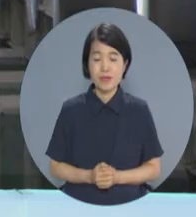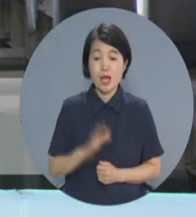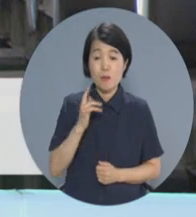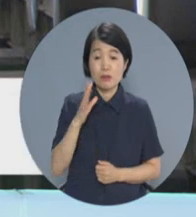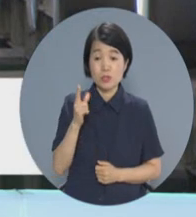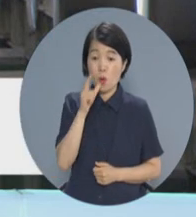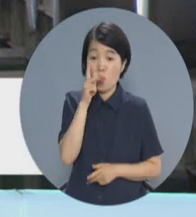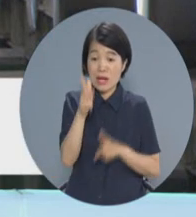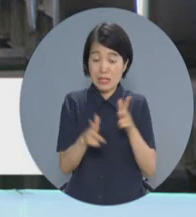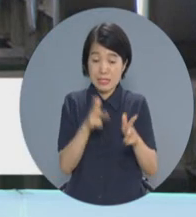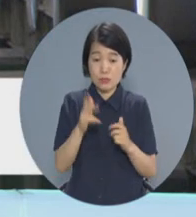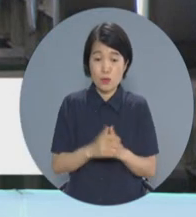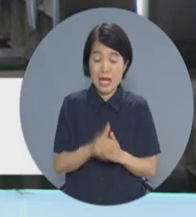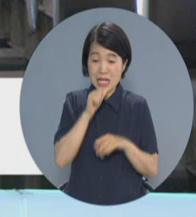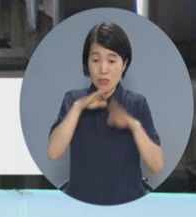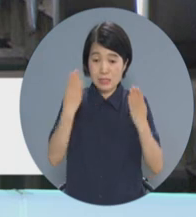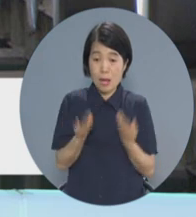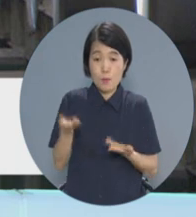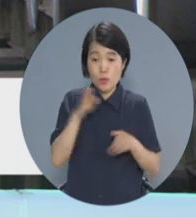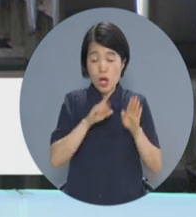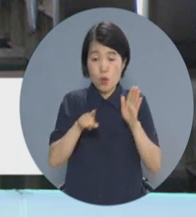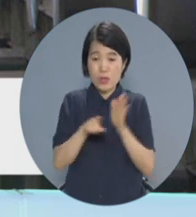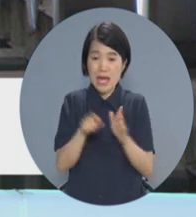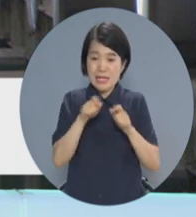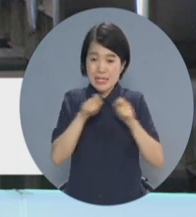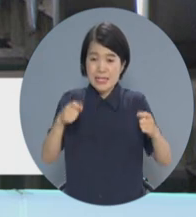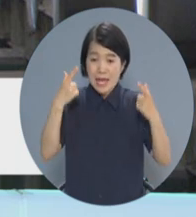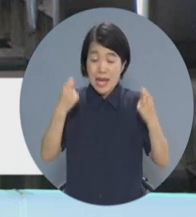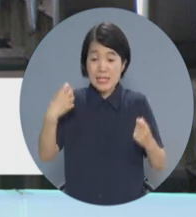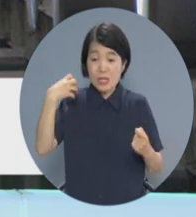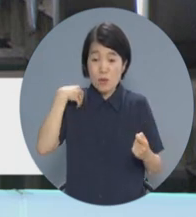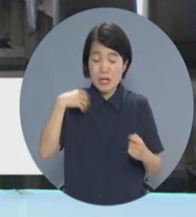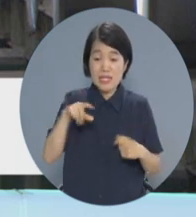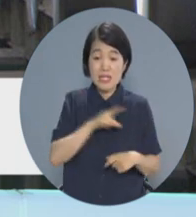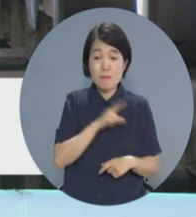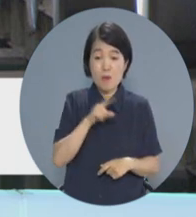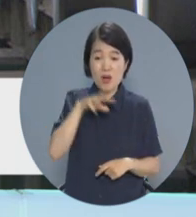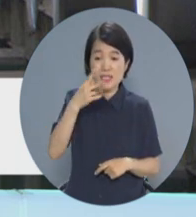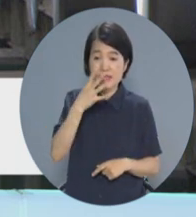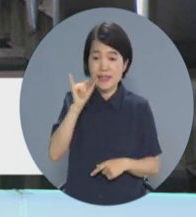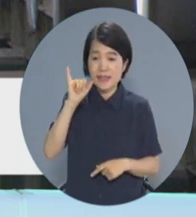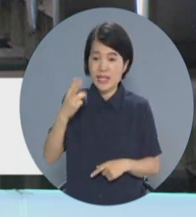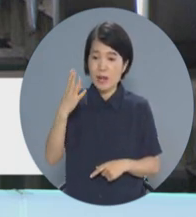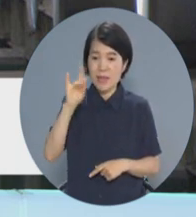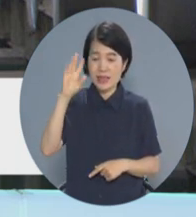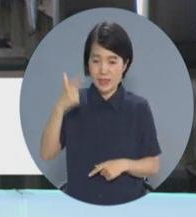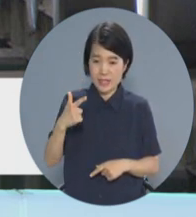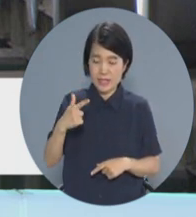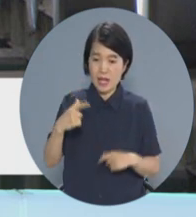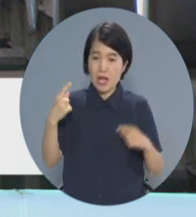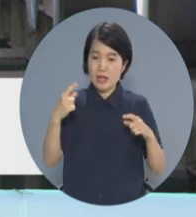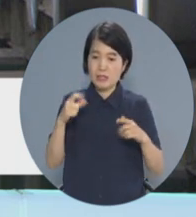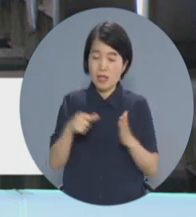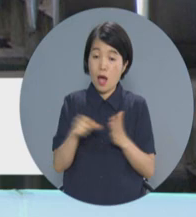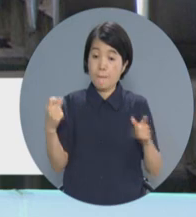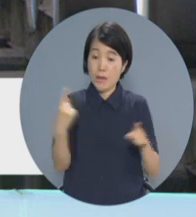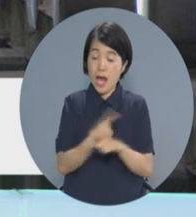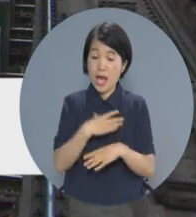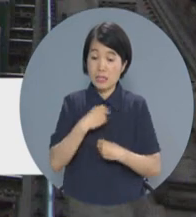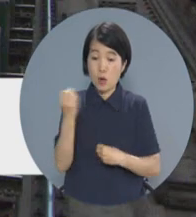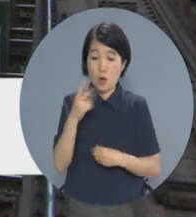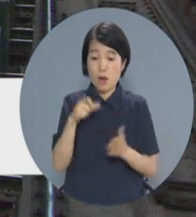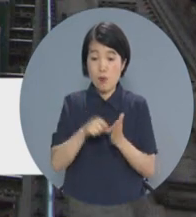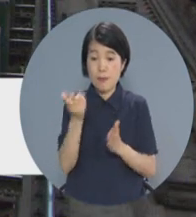포스코 관영제철소가 철강 제품 포장을 위한 일종의 끈과 같은 역할을 하는 스틸밴드의 형상을 대폭 개선해 안전은 물론